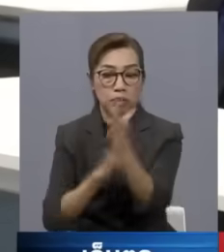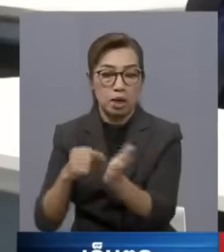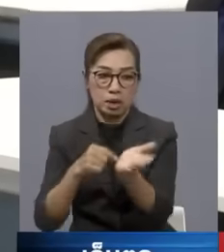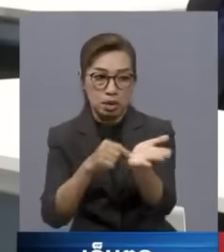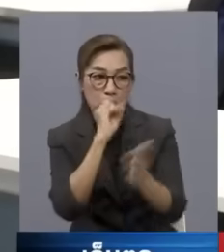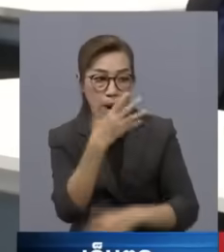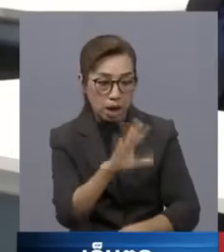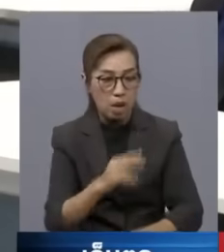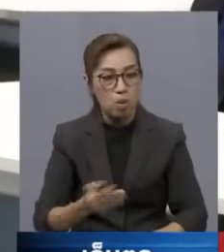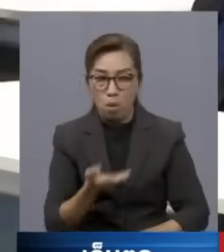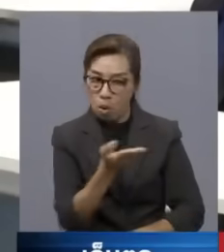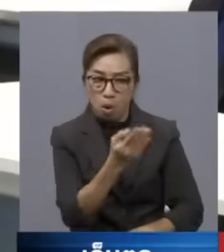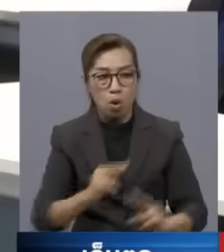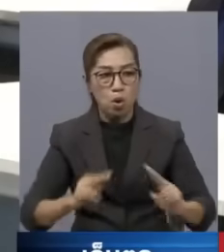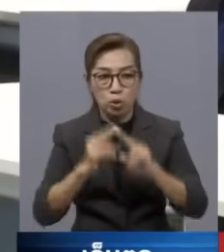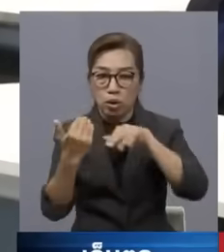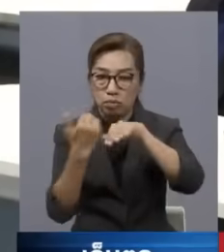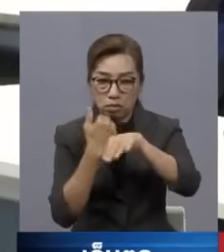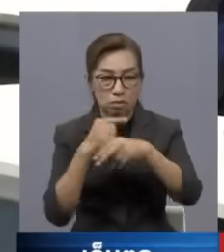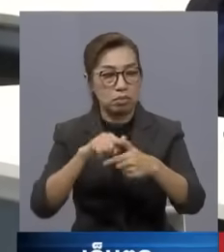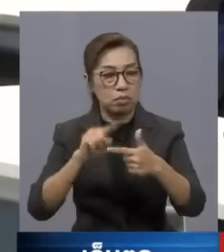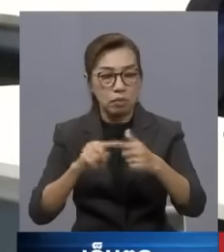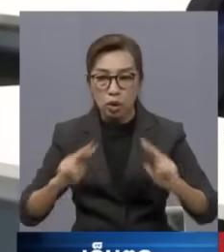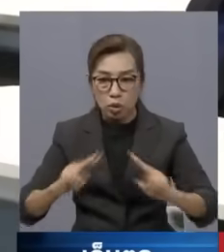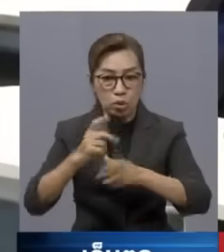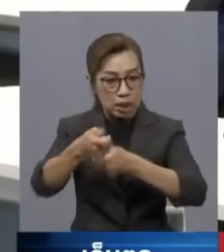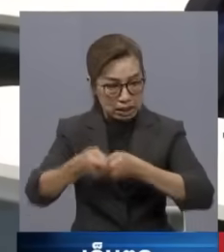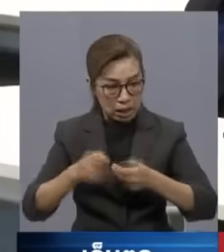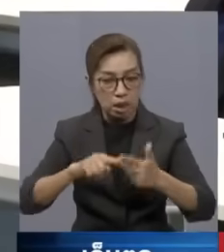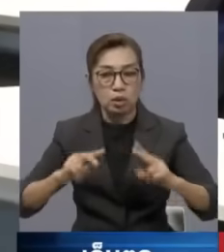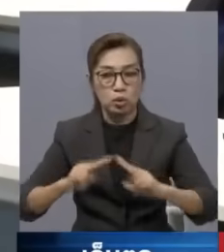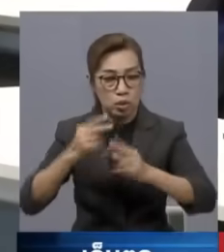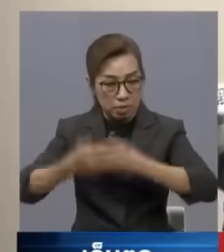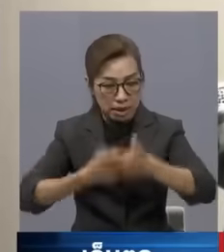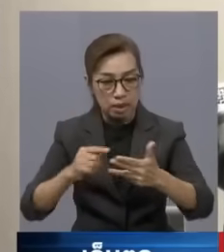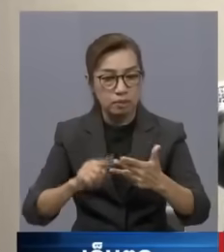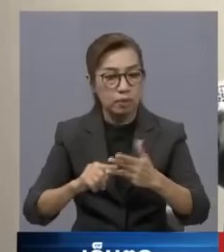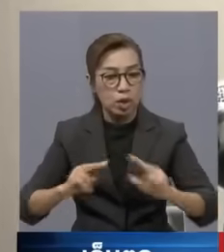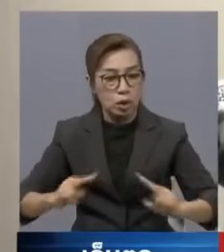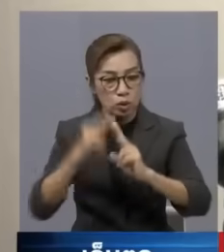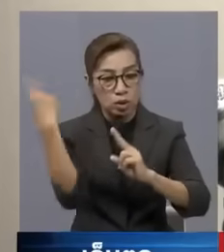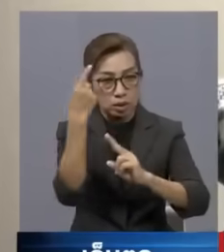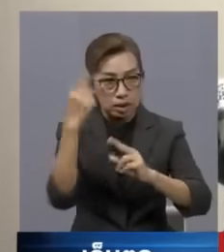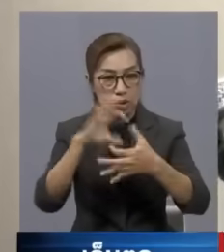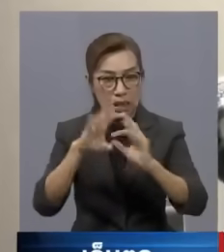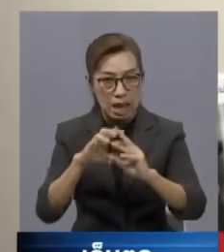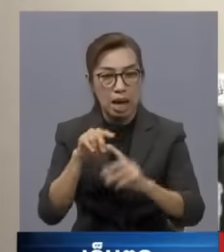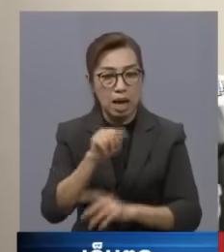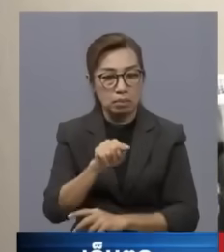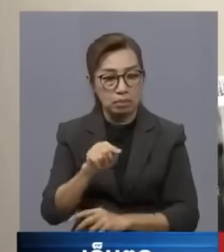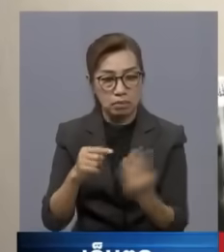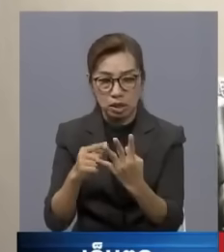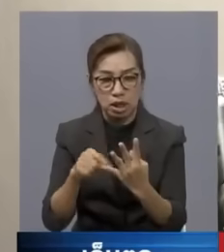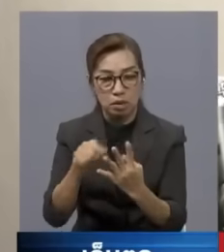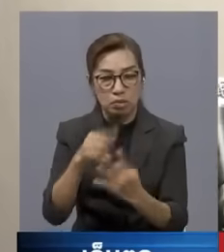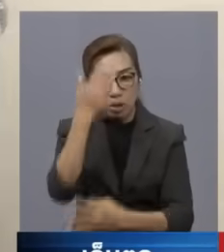ว่าขอกระทรวงเดิมคมนาคมกระทรวงเกษตรและสหกรณ์กระทรวงพาณิชย์กระทรวงการท่องเที่ยวเพื่อจะ